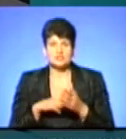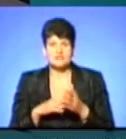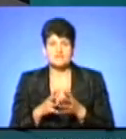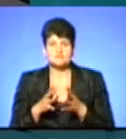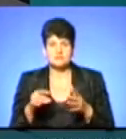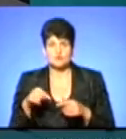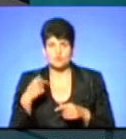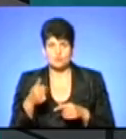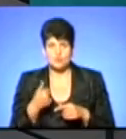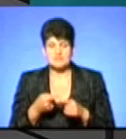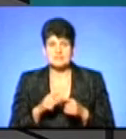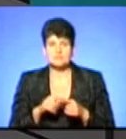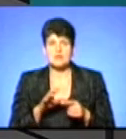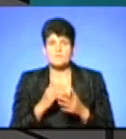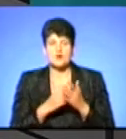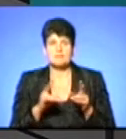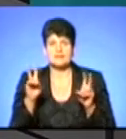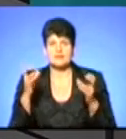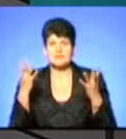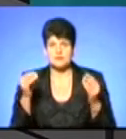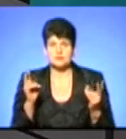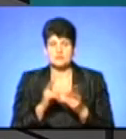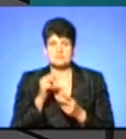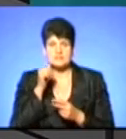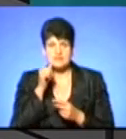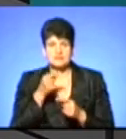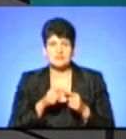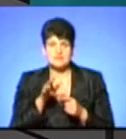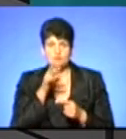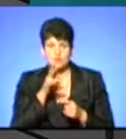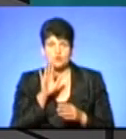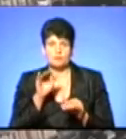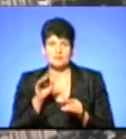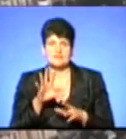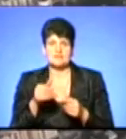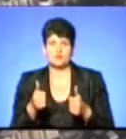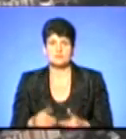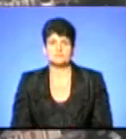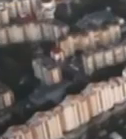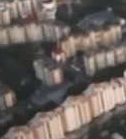цього року. Це була програма «Тема дня». Зустрінемося завтра у цій же порі. Кажу вам до побачення і на все добре.